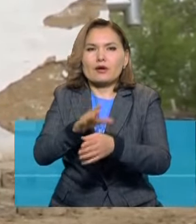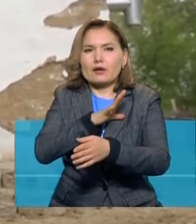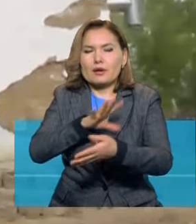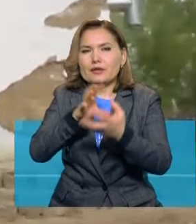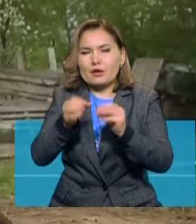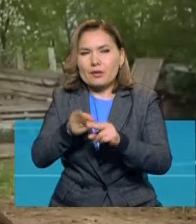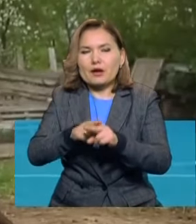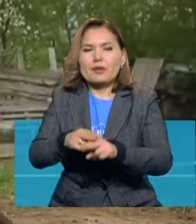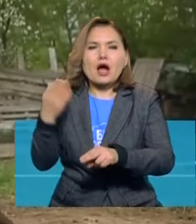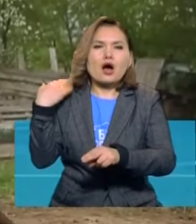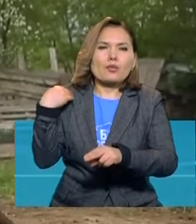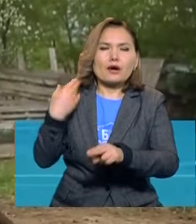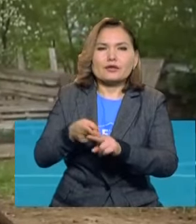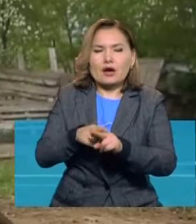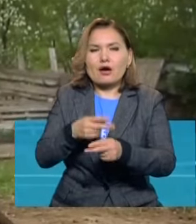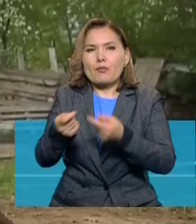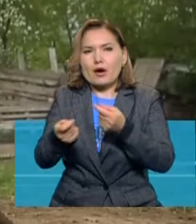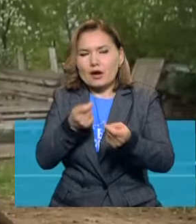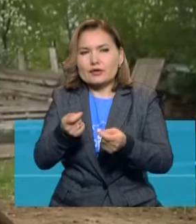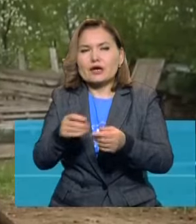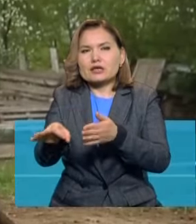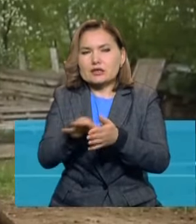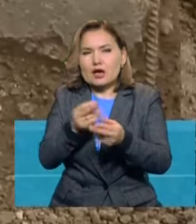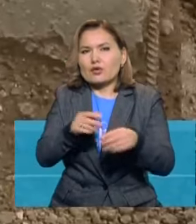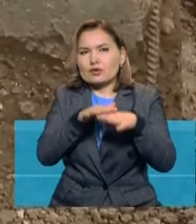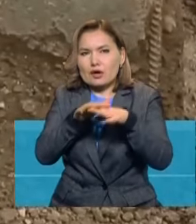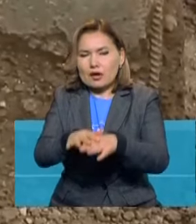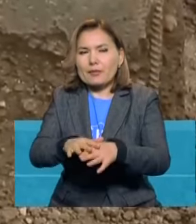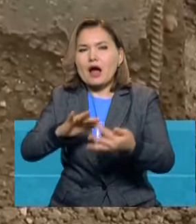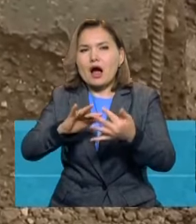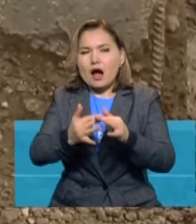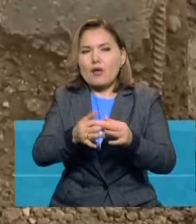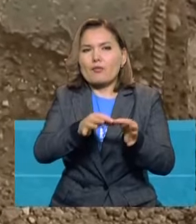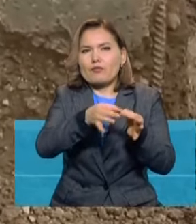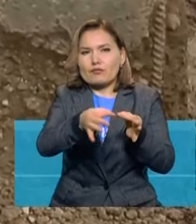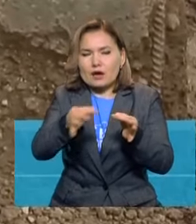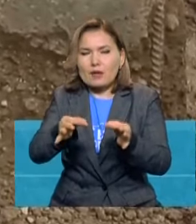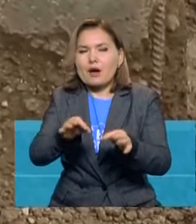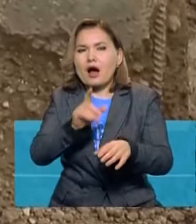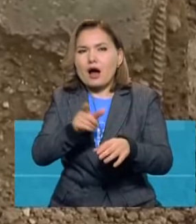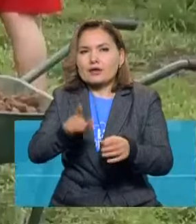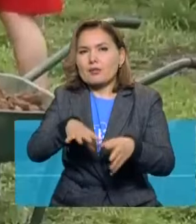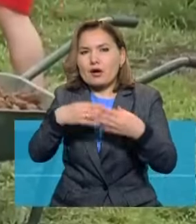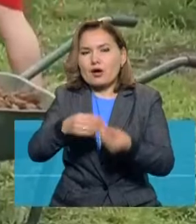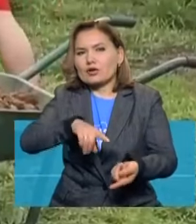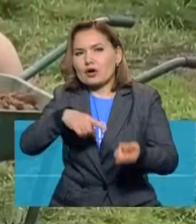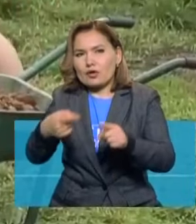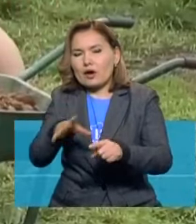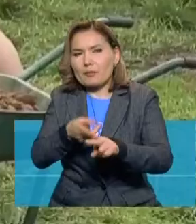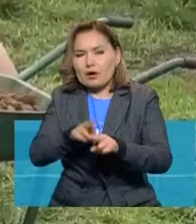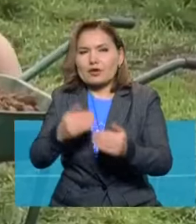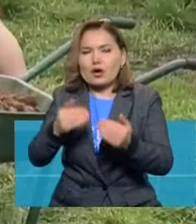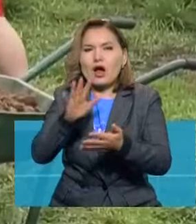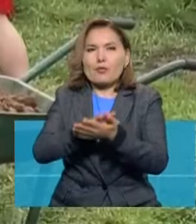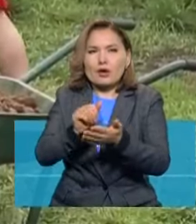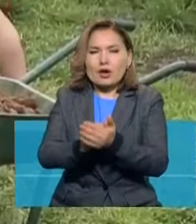Себебі шенеуніктер ауыл іргесіне топансу жақындағанда пана ұсынып, тұрғындарды қауіпсіз жерлерге көшірген. Енді міне